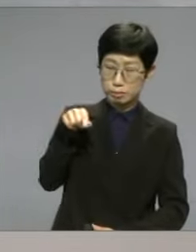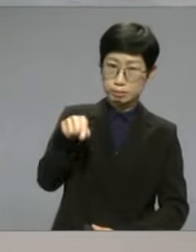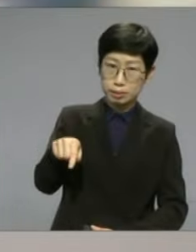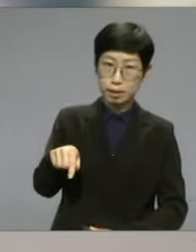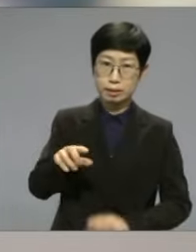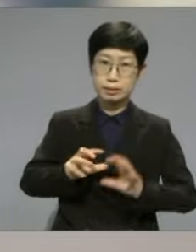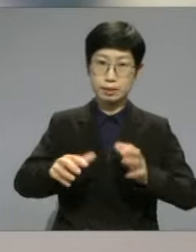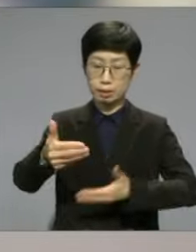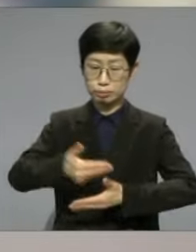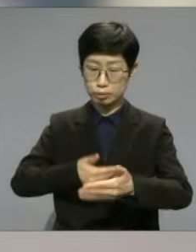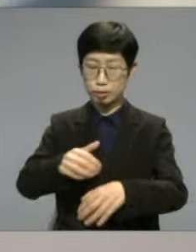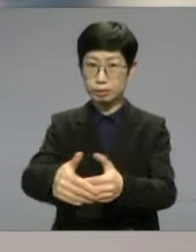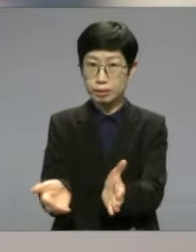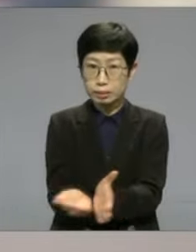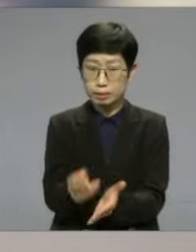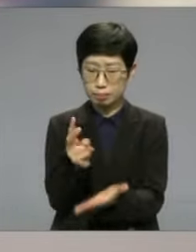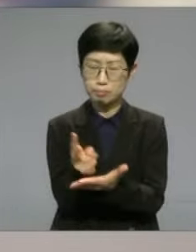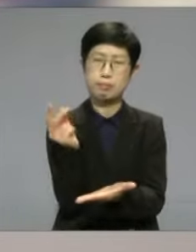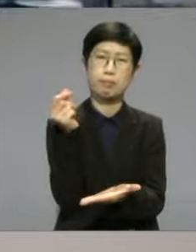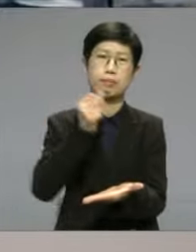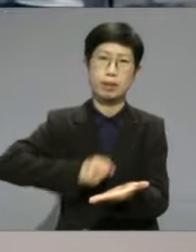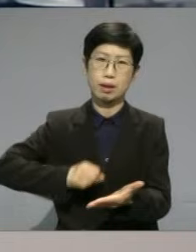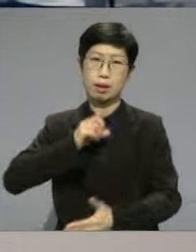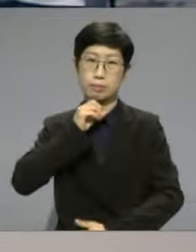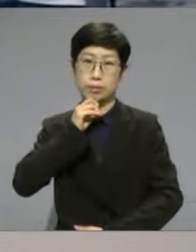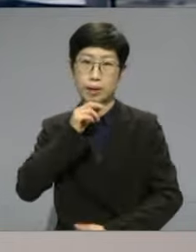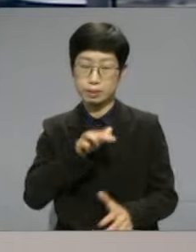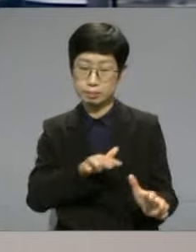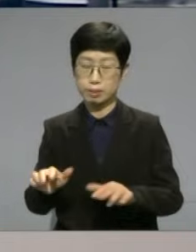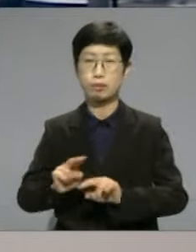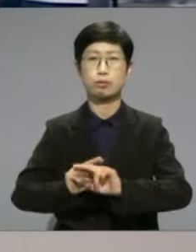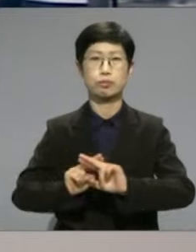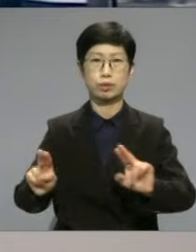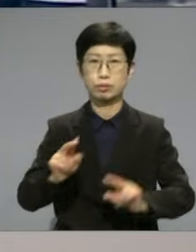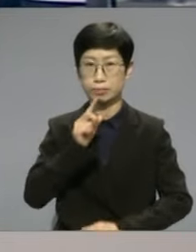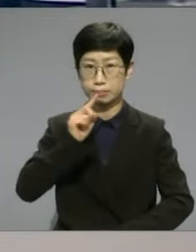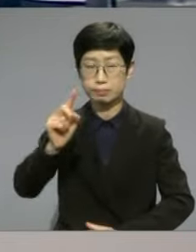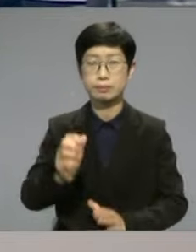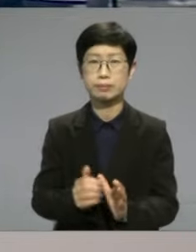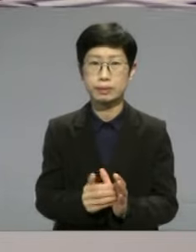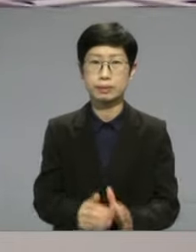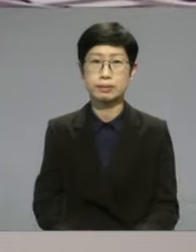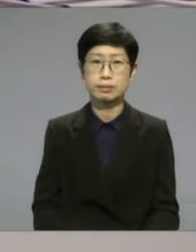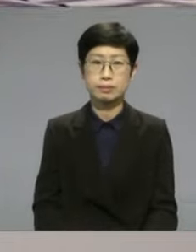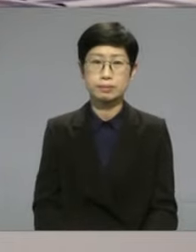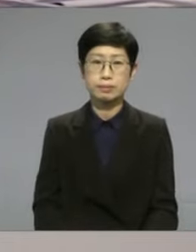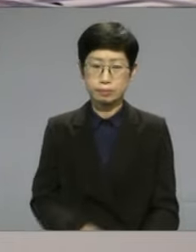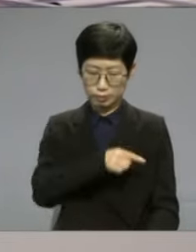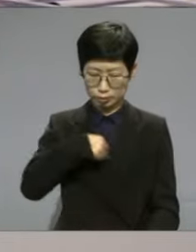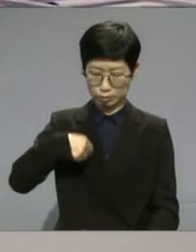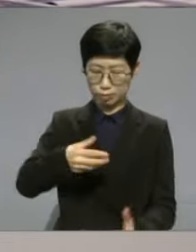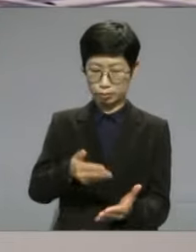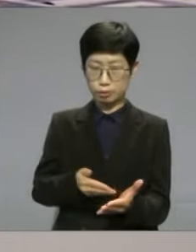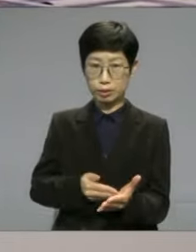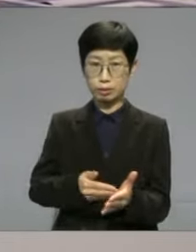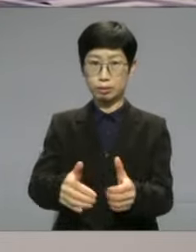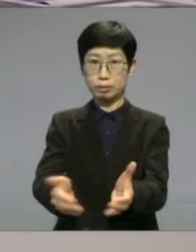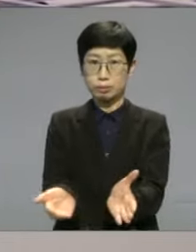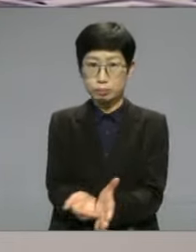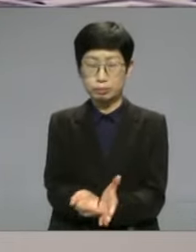규칙을 위반했다고 반발하며 즉각적인 취소를 촉구했습니다 왕원빈 중국 외교부